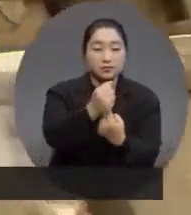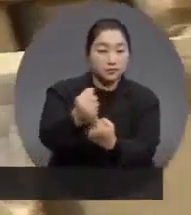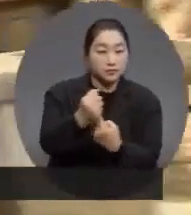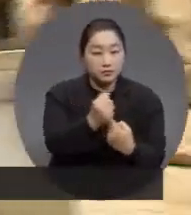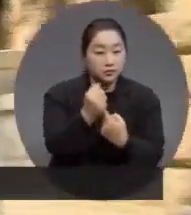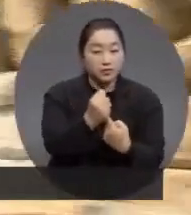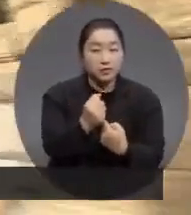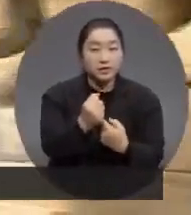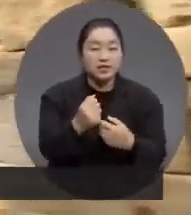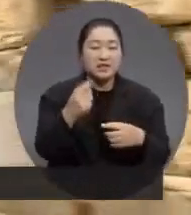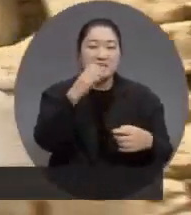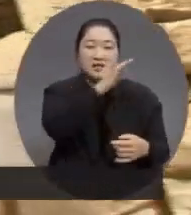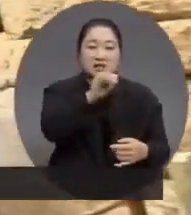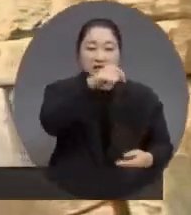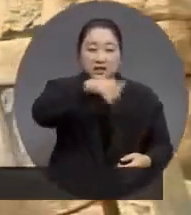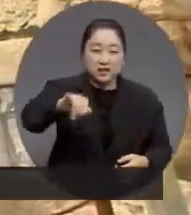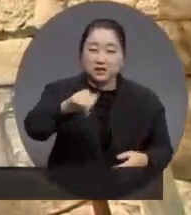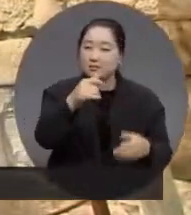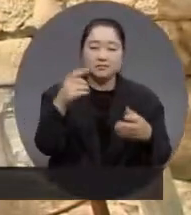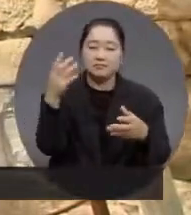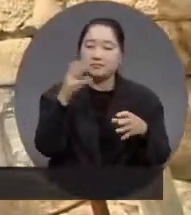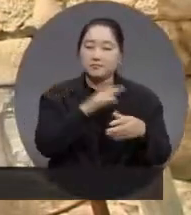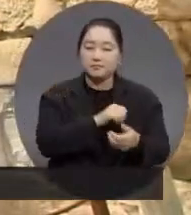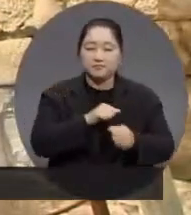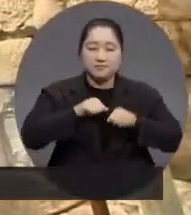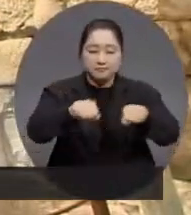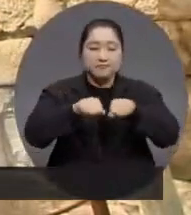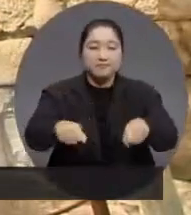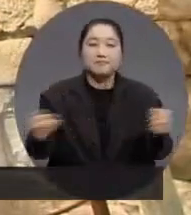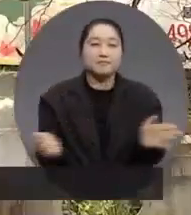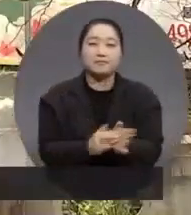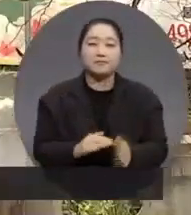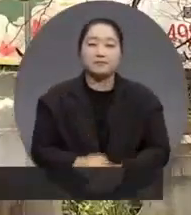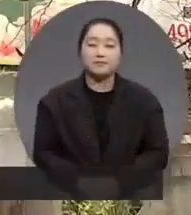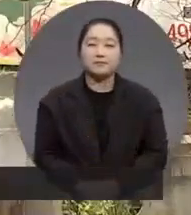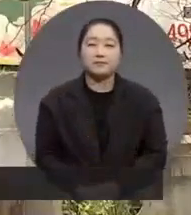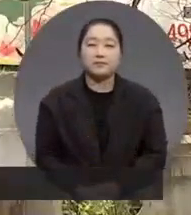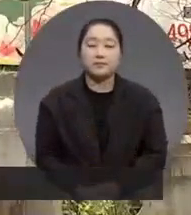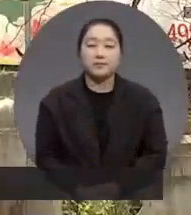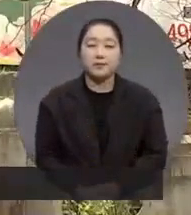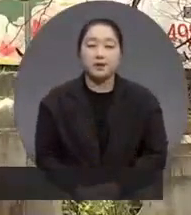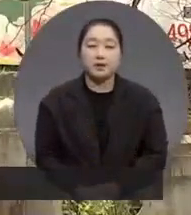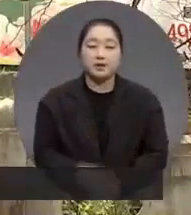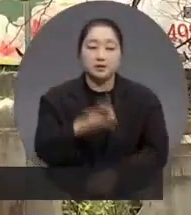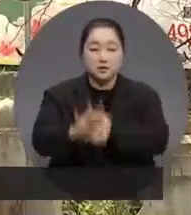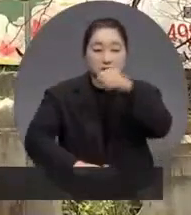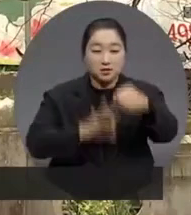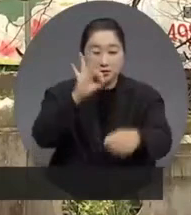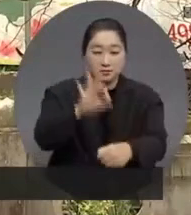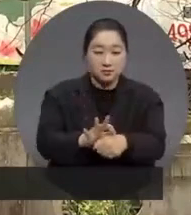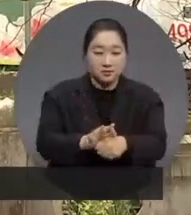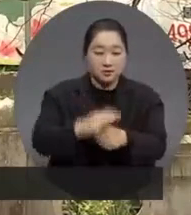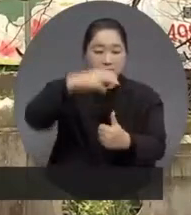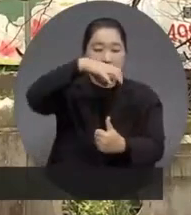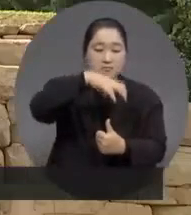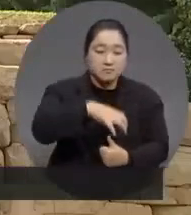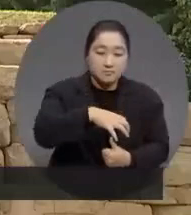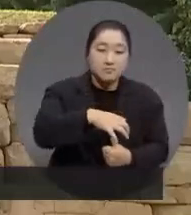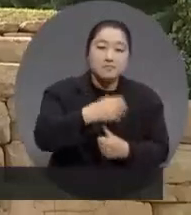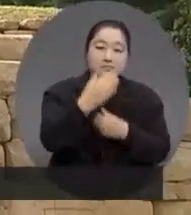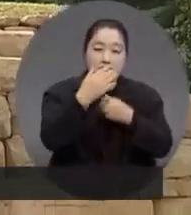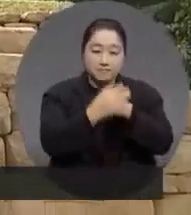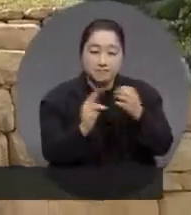이끼와 때를 벗어 밝고 웅장한 자태가 드러났습니다. 10년 가까이 가림막에 갇혔던 석굴을 다시